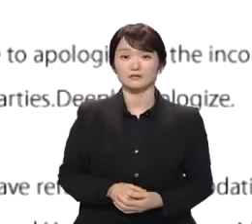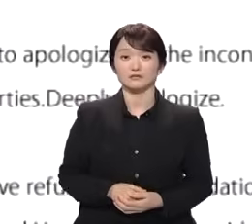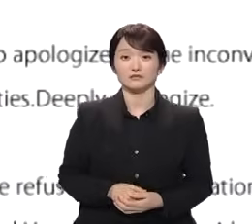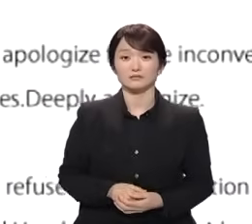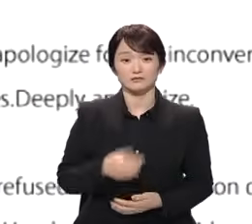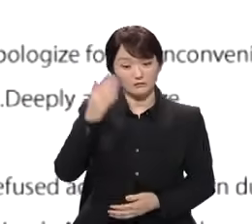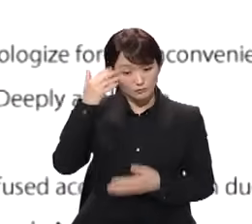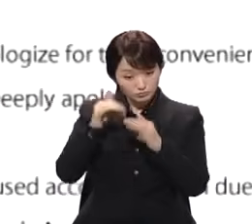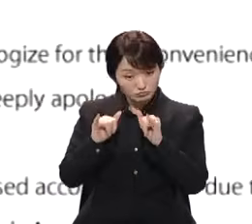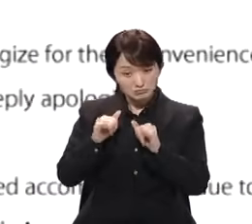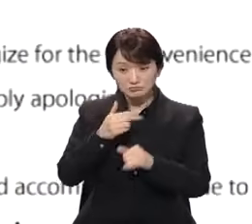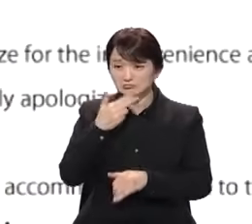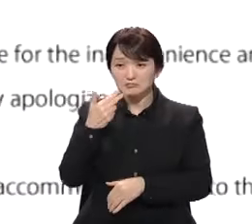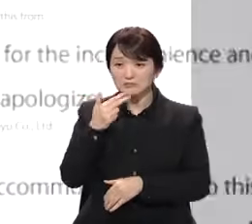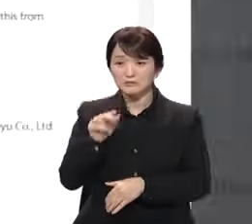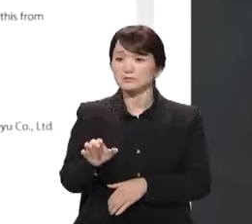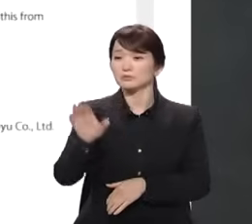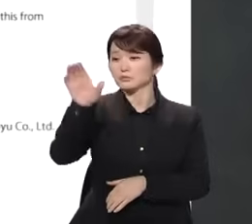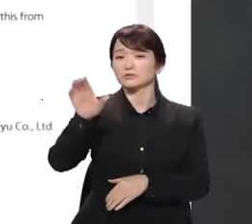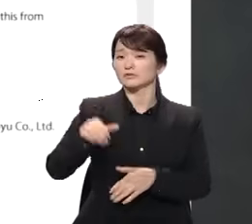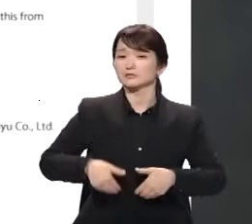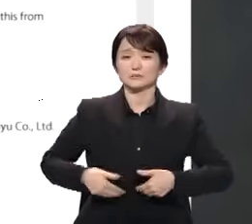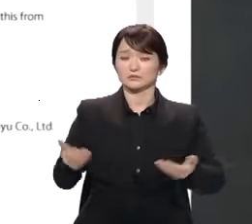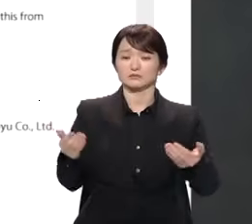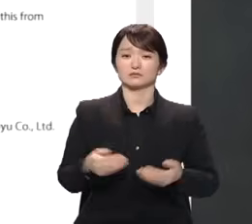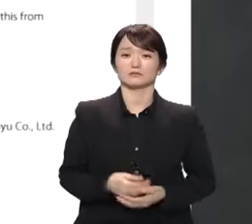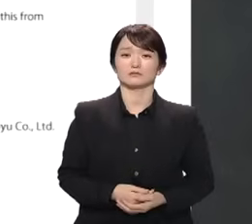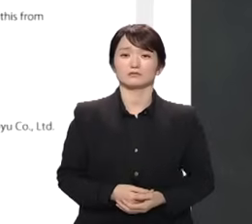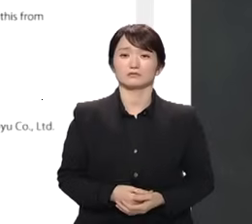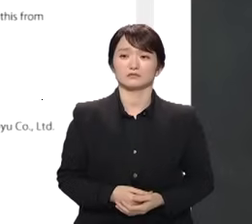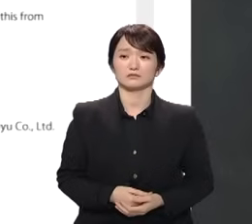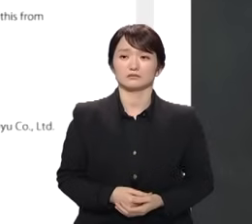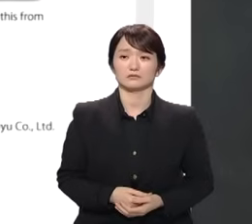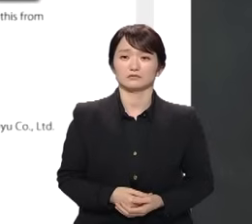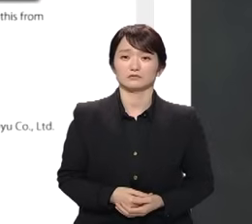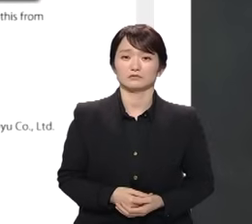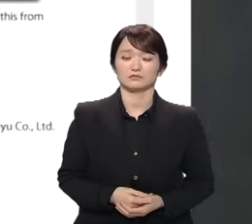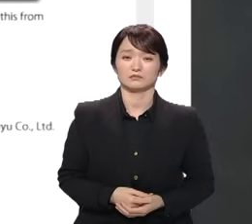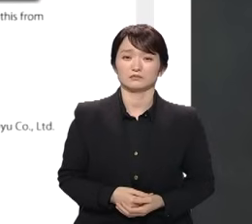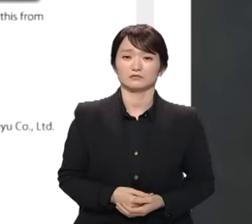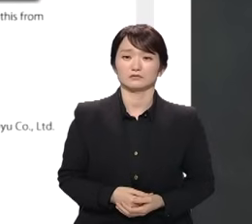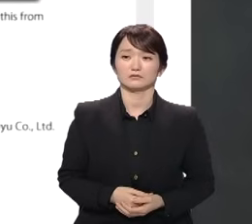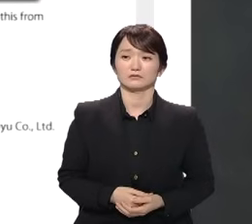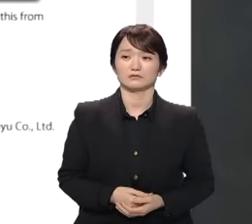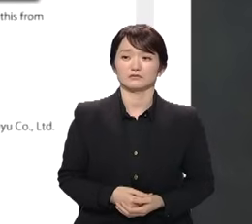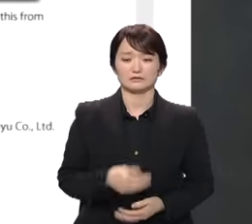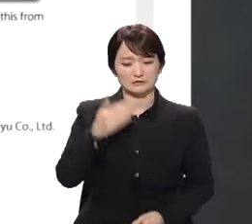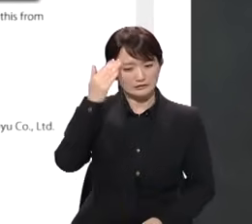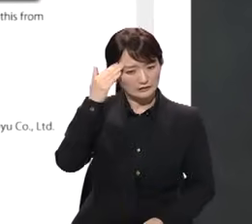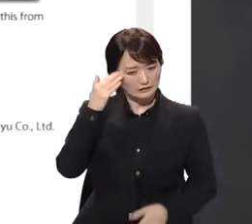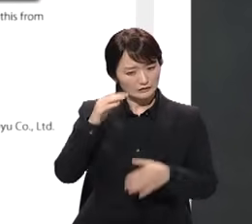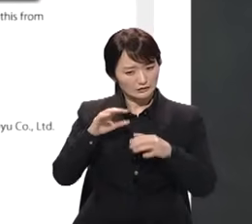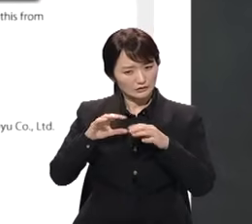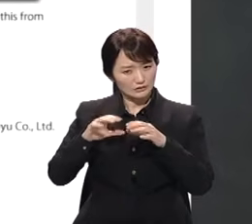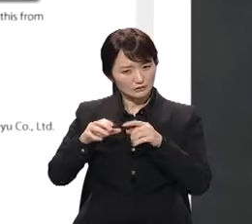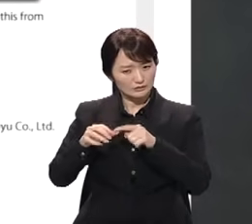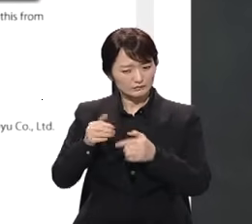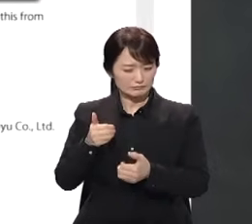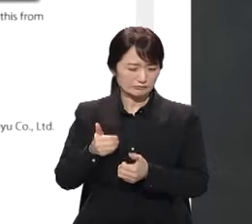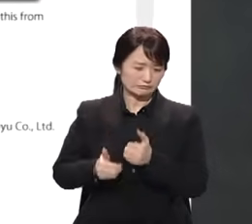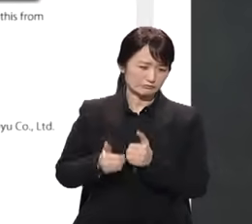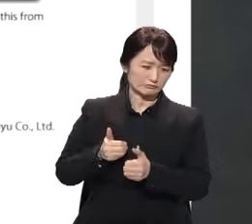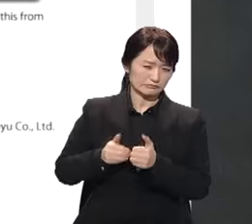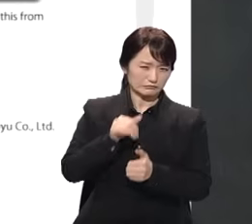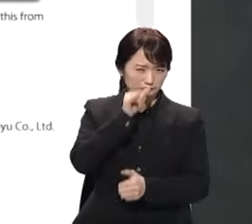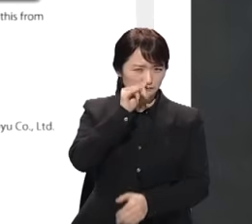없잖아요. 사실은 그런 측면에서 봤을 때 뭔가 좀 한국에 대한 뭔가 좀 그런 게 있는 게 아닌가라고 좀 많이